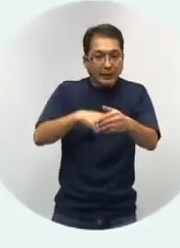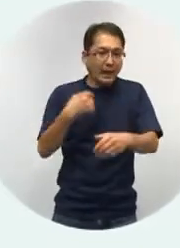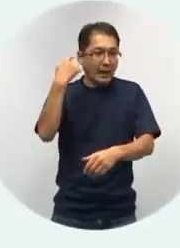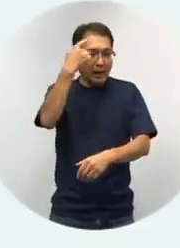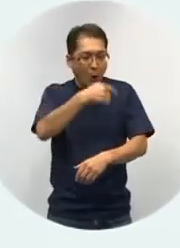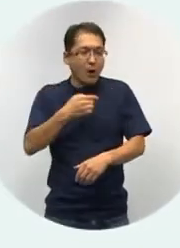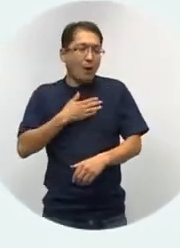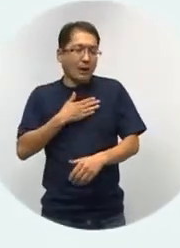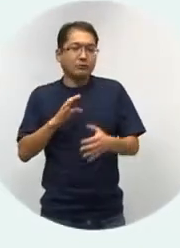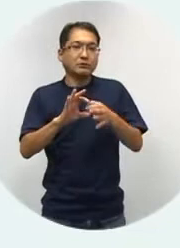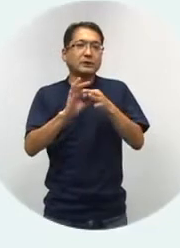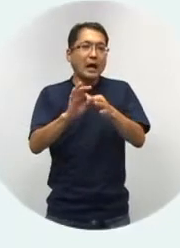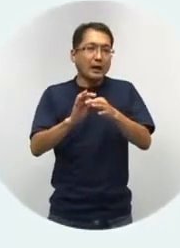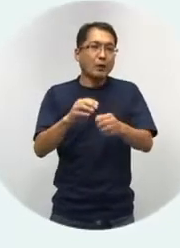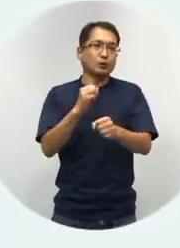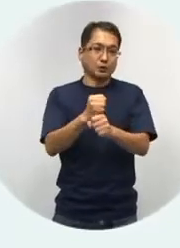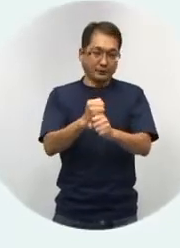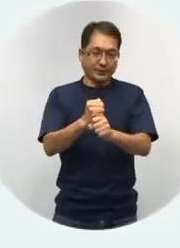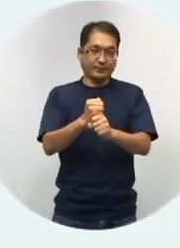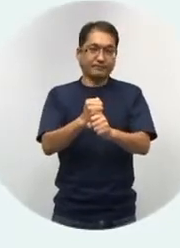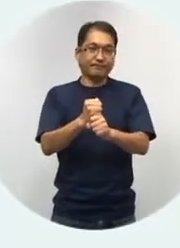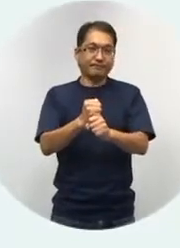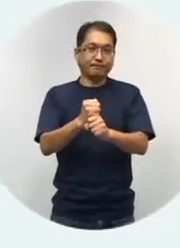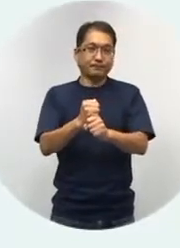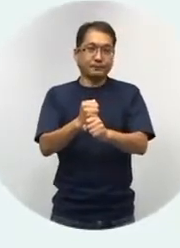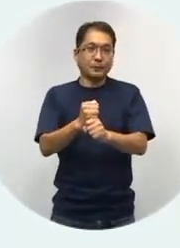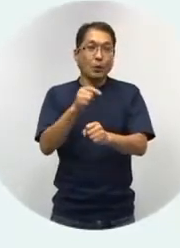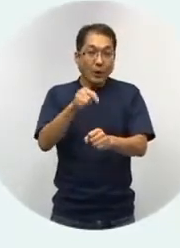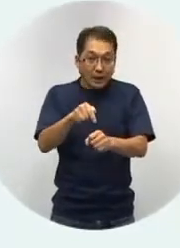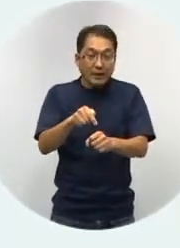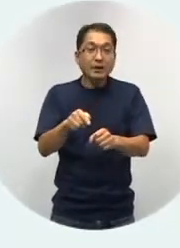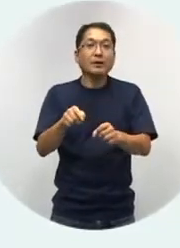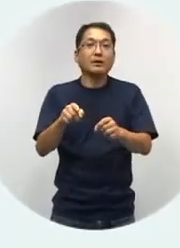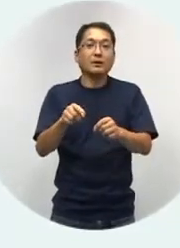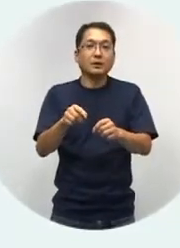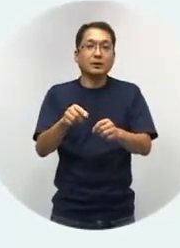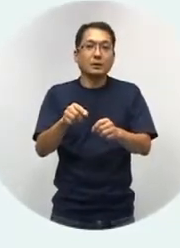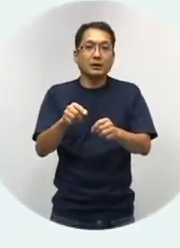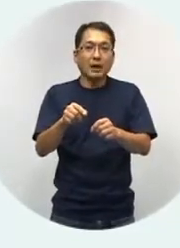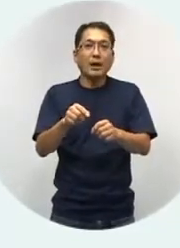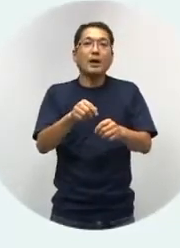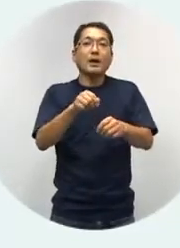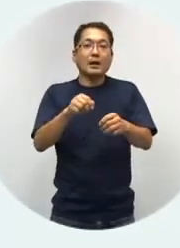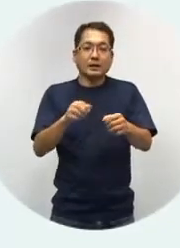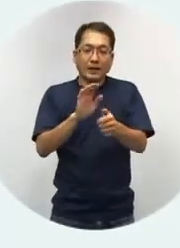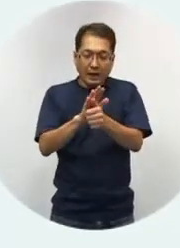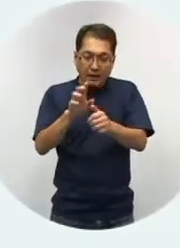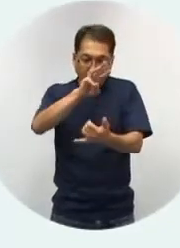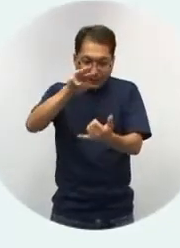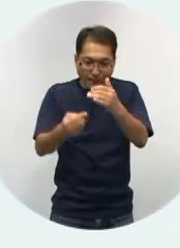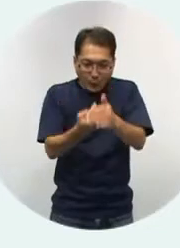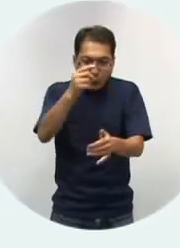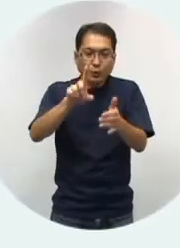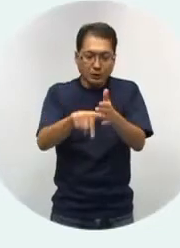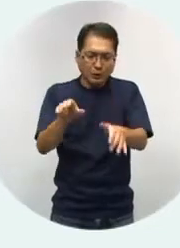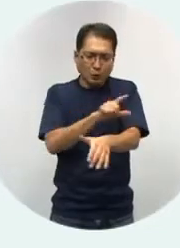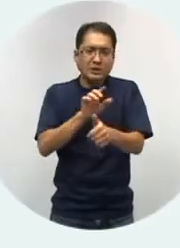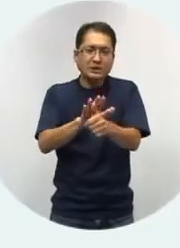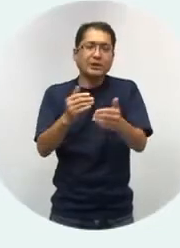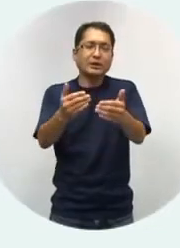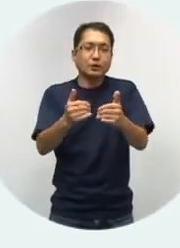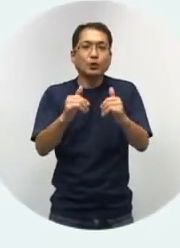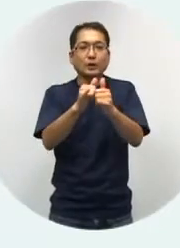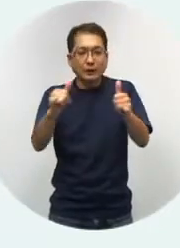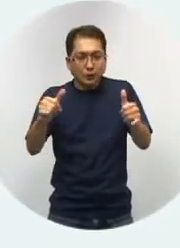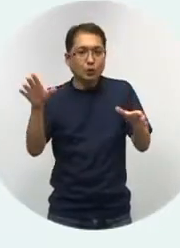係を築きます。これにより災害時に特に支援が必要な方の情報を共有し、